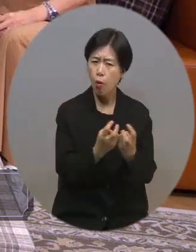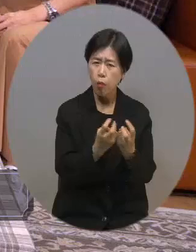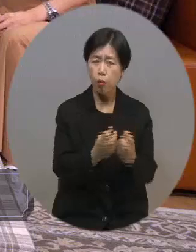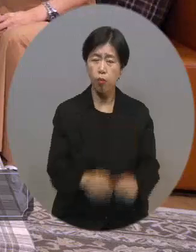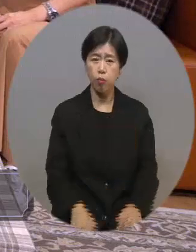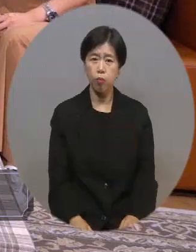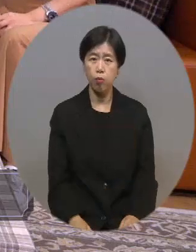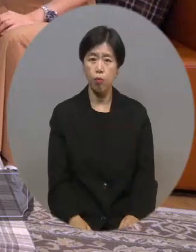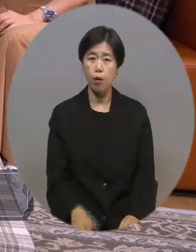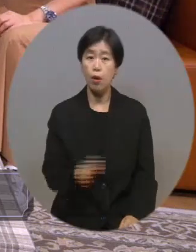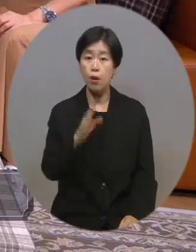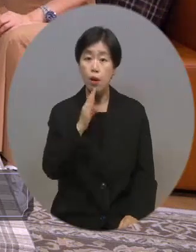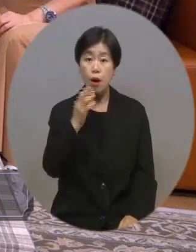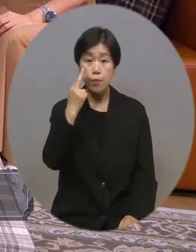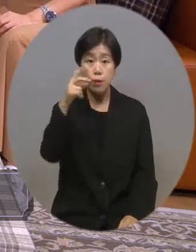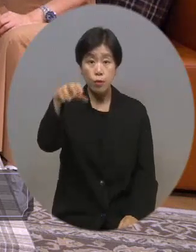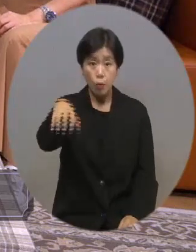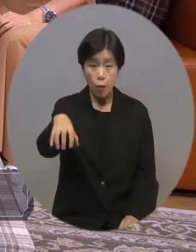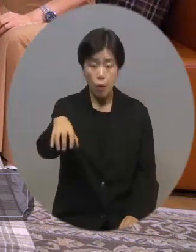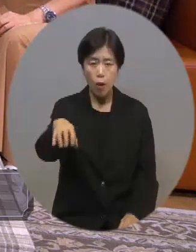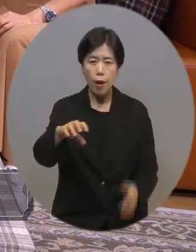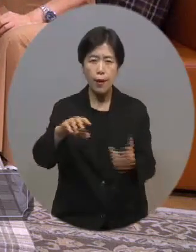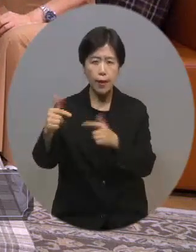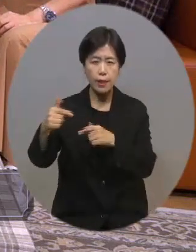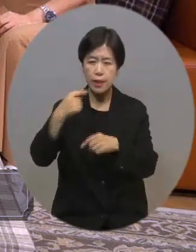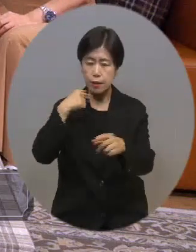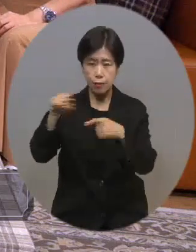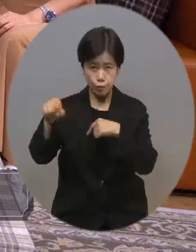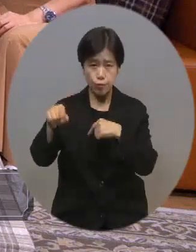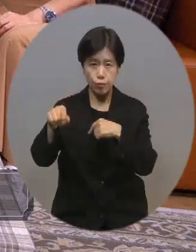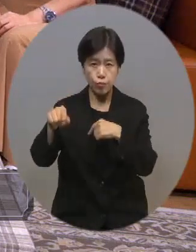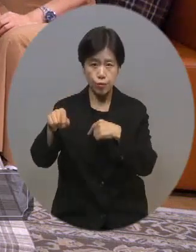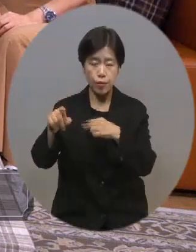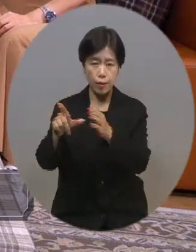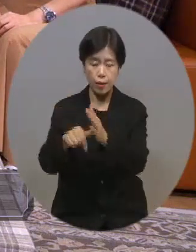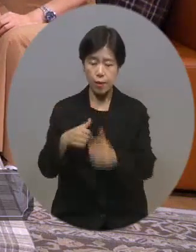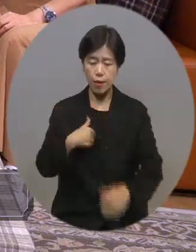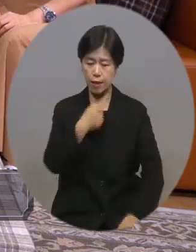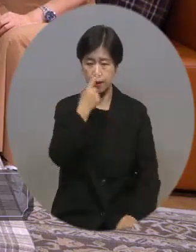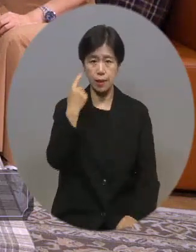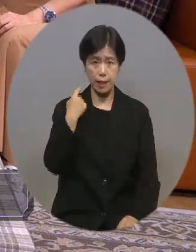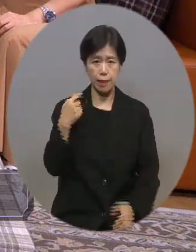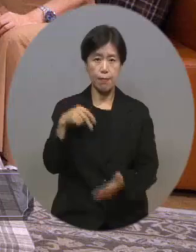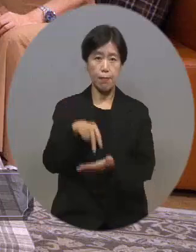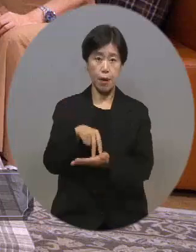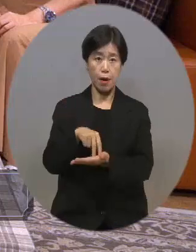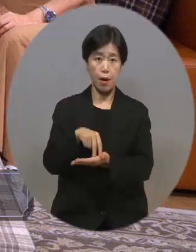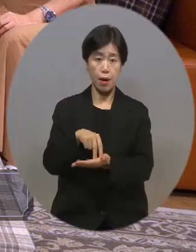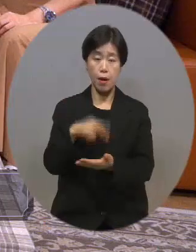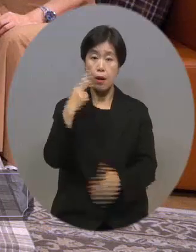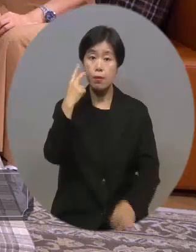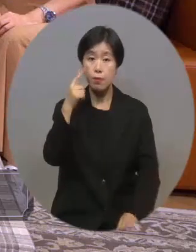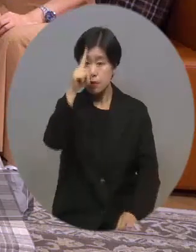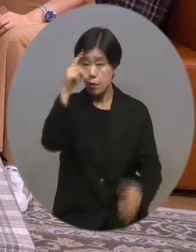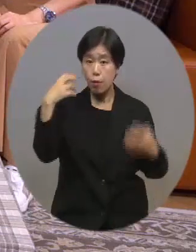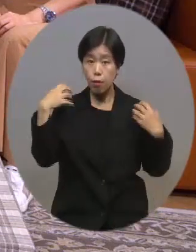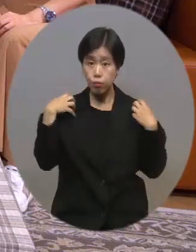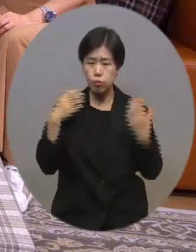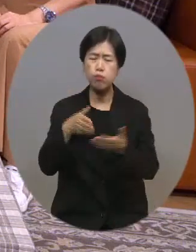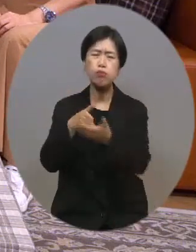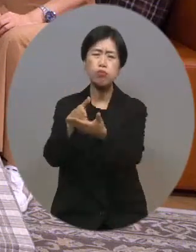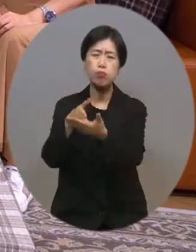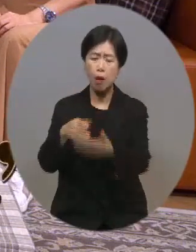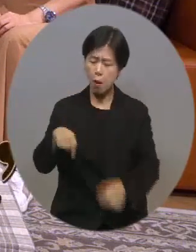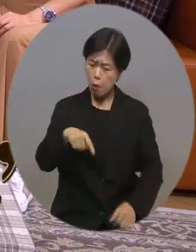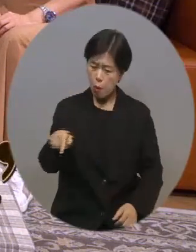가서 청문회를 하고 관련돼서 제가 증인으로 서서 미국 정부한테 요청을 했었고요.